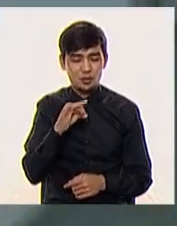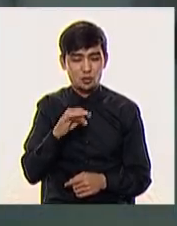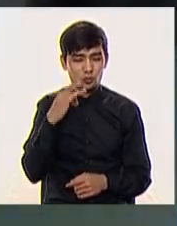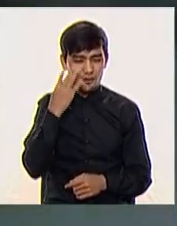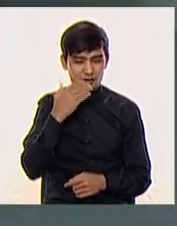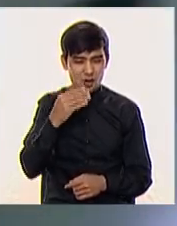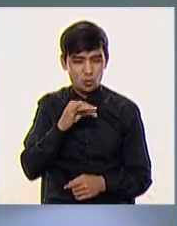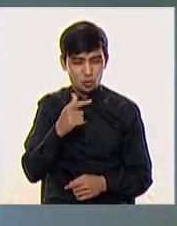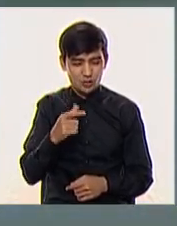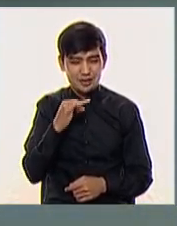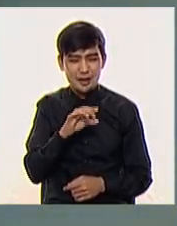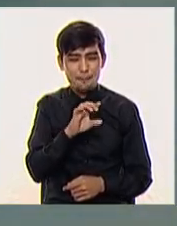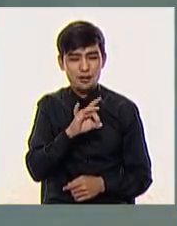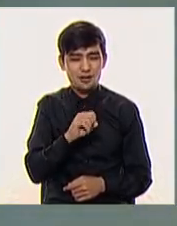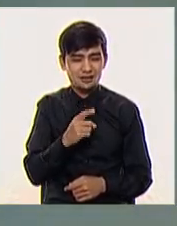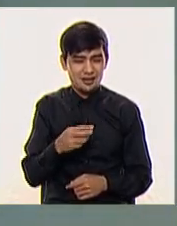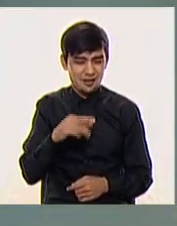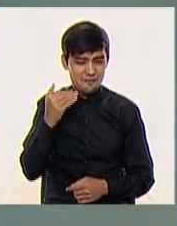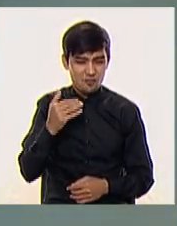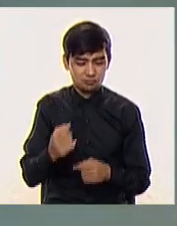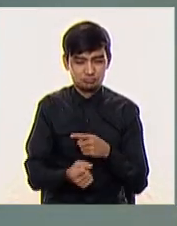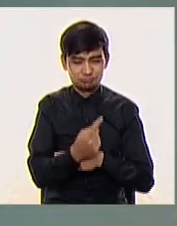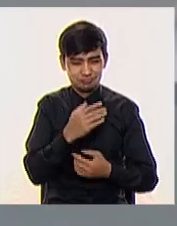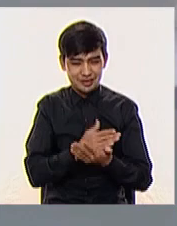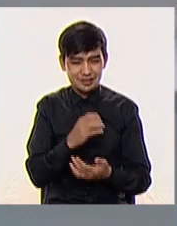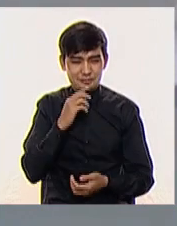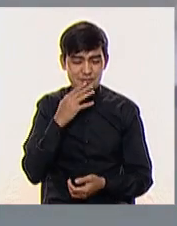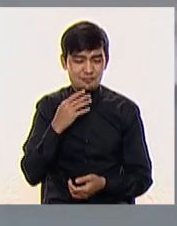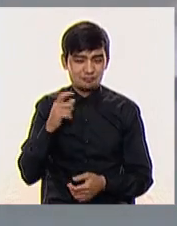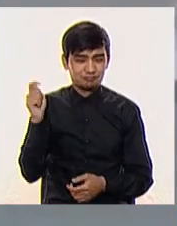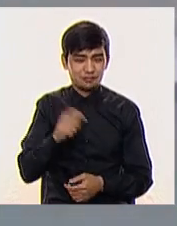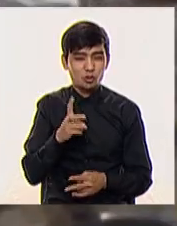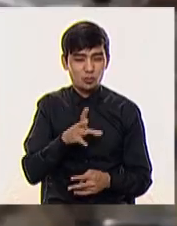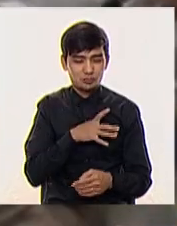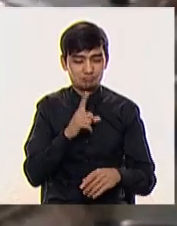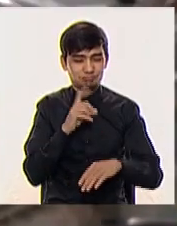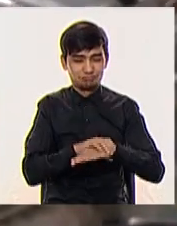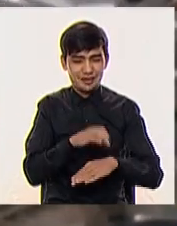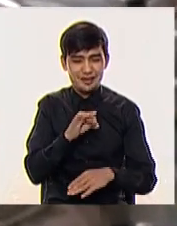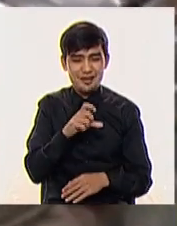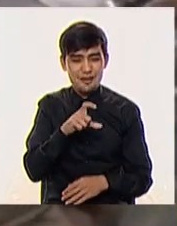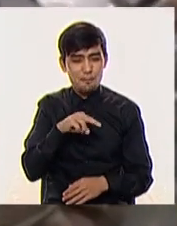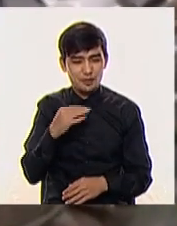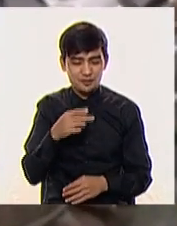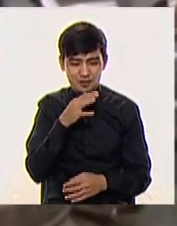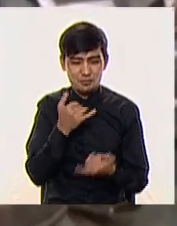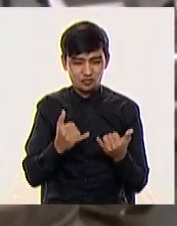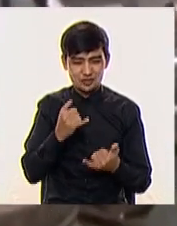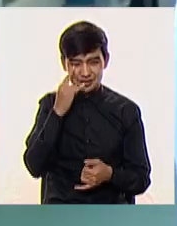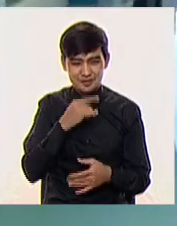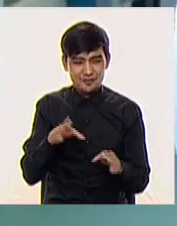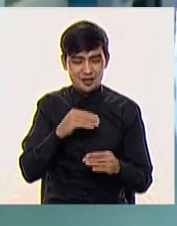африкалық, бразилиялық штамы анықталған. Олардың дені шетелден келгендерден табылған. Елдегі эпидахуал ушығып тұрса да, қазақстандықтар